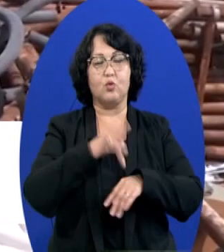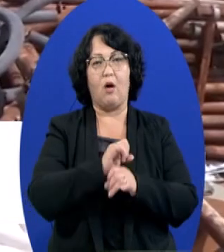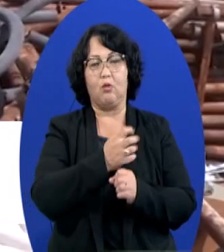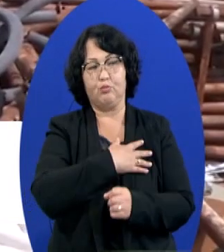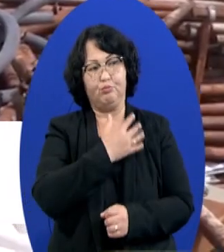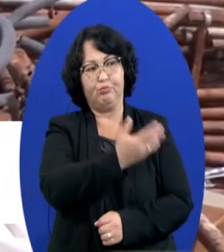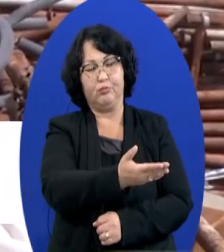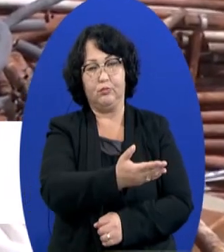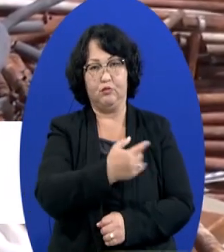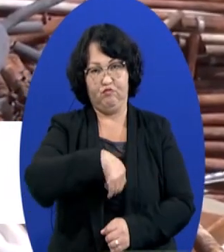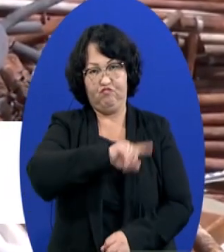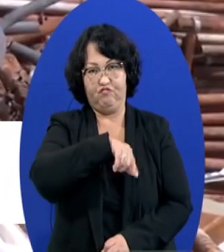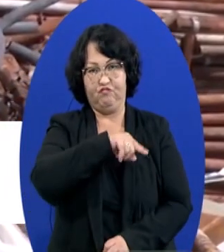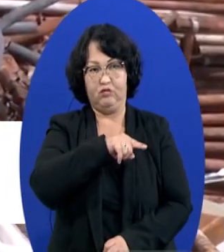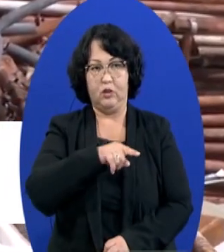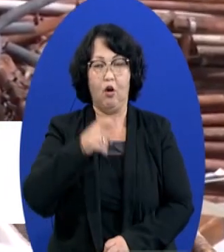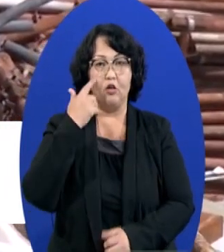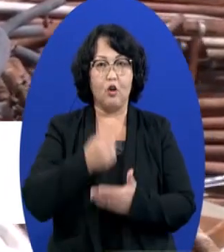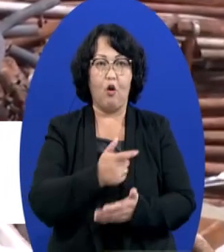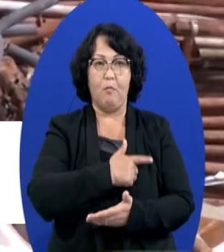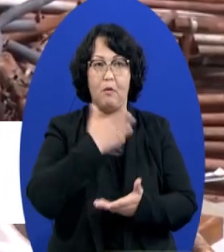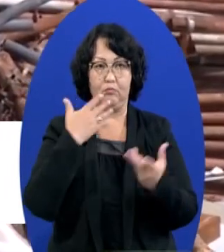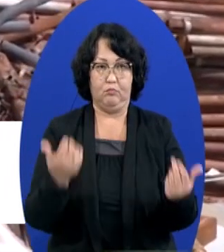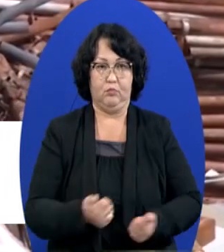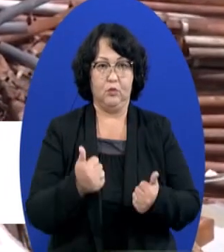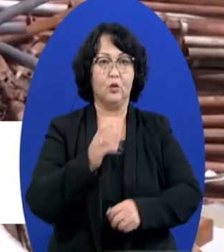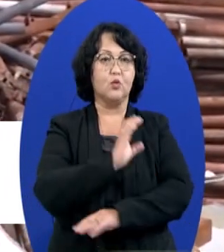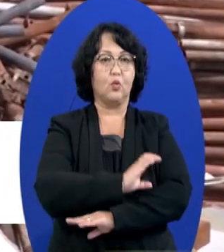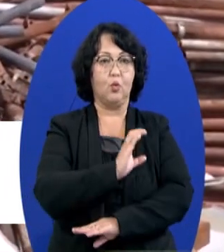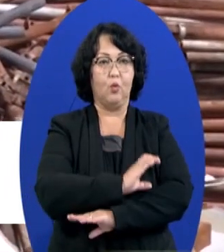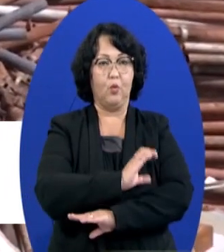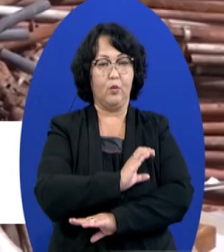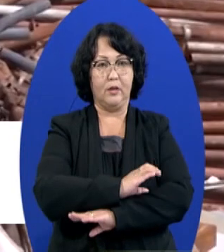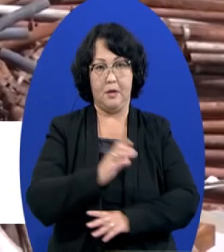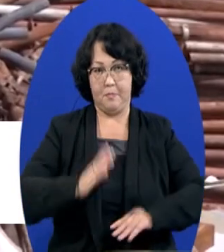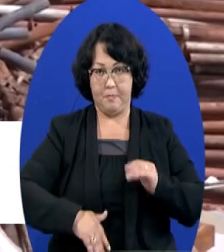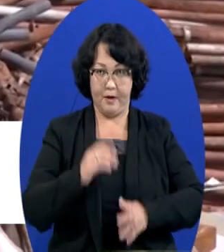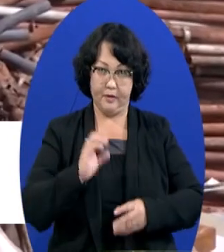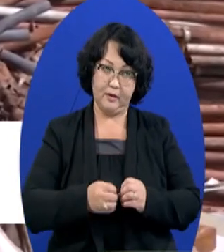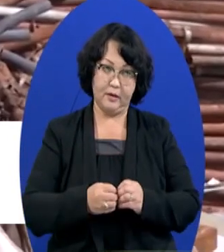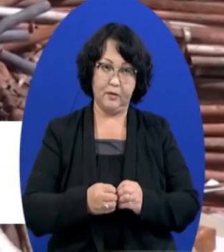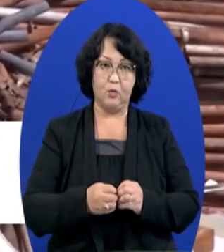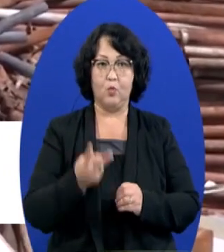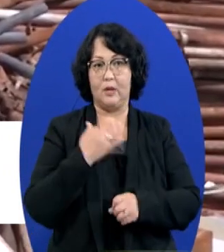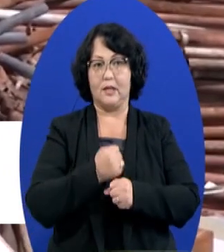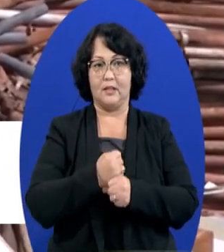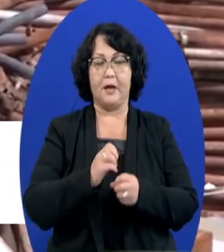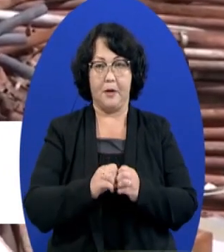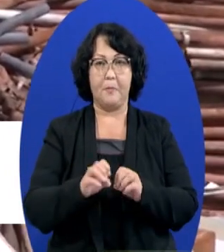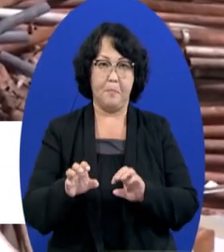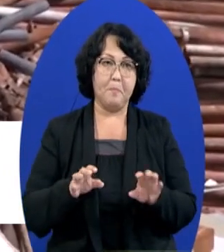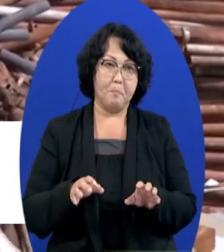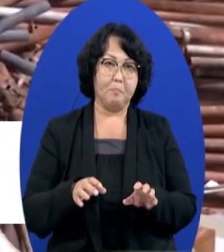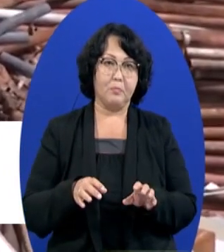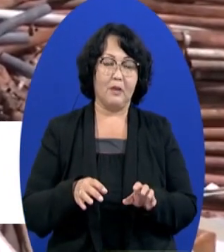За ямар нэгэн байдлаар санал гомдлого болголоо. Сургуулийн маань бас барилгын хэд хэдэн барилгын үйл ажиллагаанууд явагдаж байгаа. Тэгээ энэ